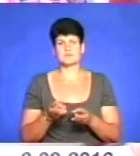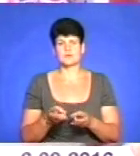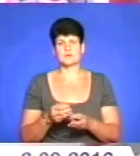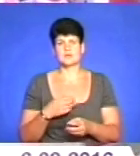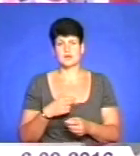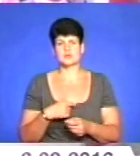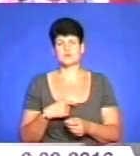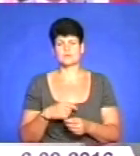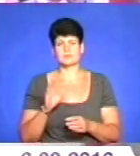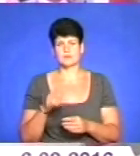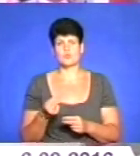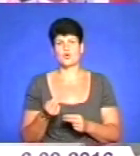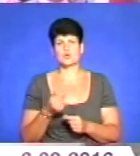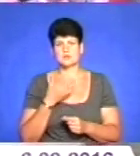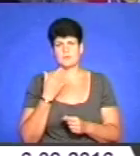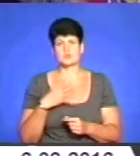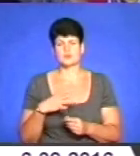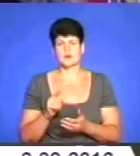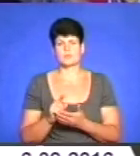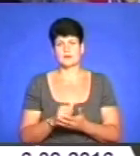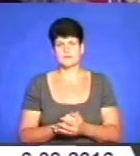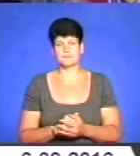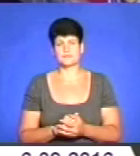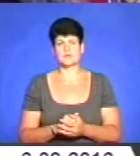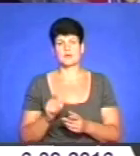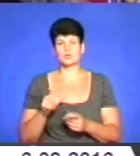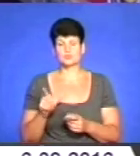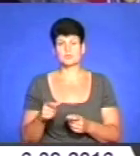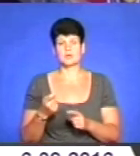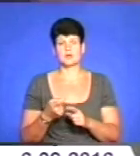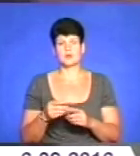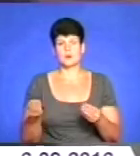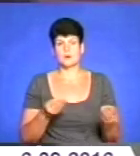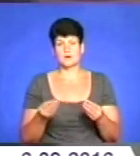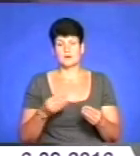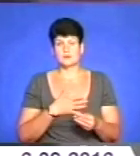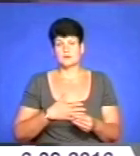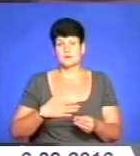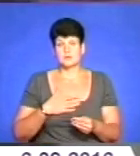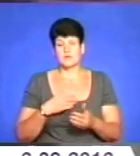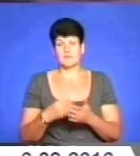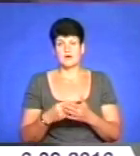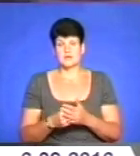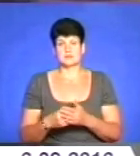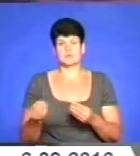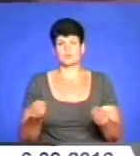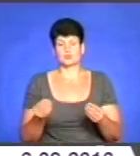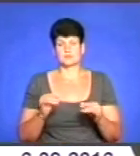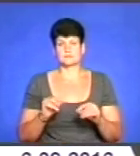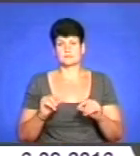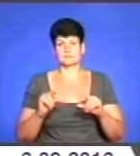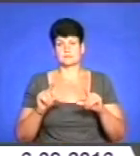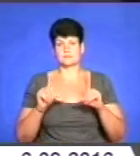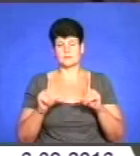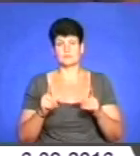собі, бо грошей немає, чекає пенсію. Продавці борошна стурбовані не менше покупців. Побоюються, що вартість борошна та хліба зросте,